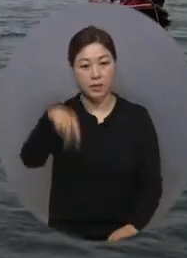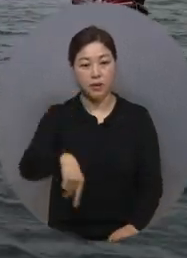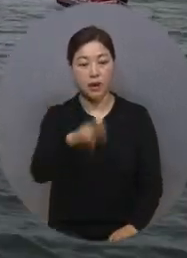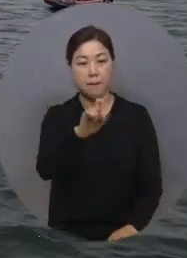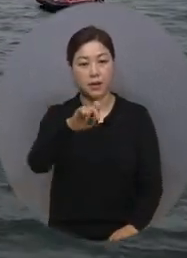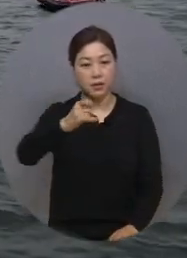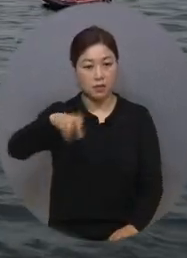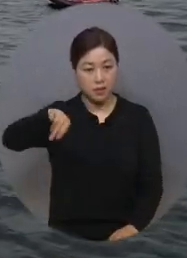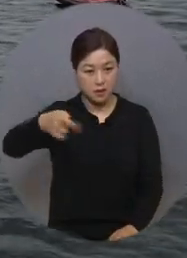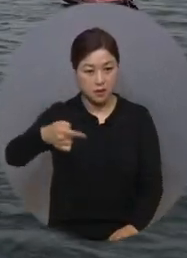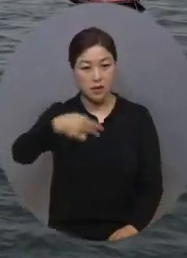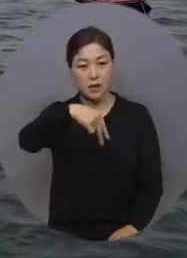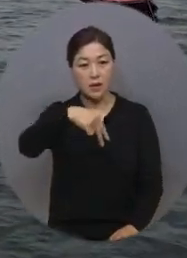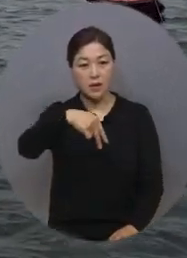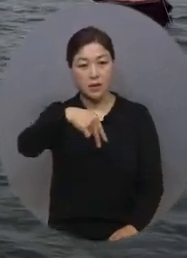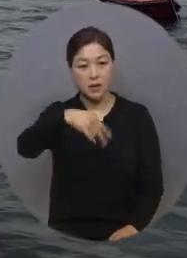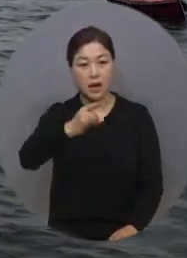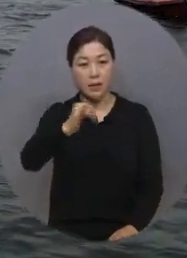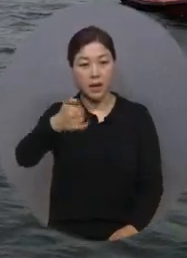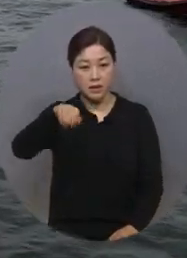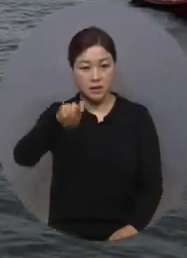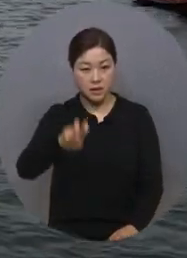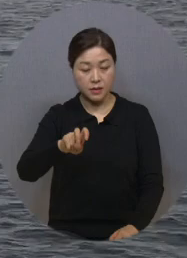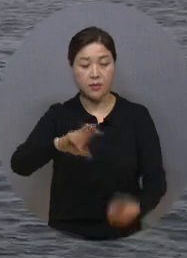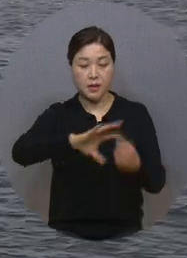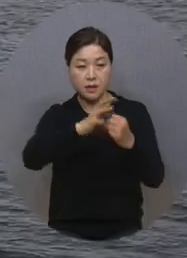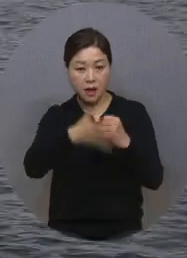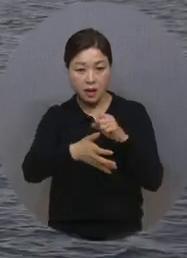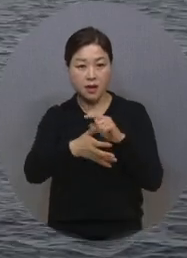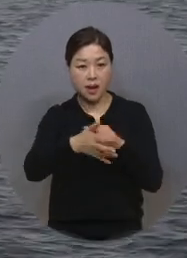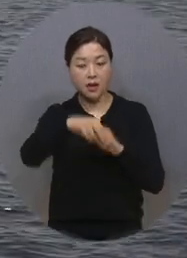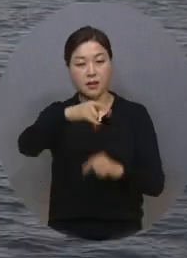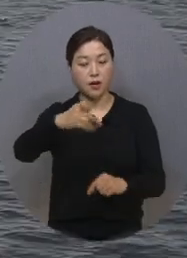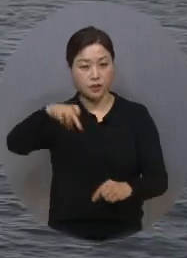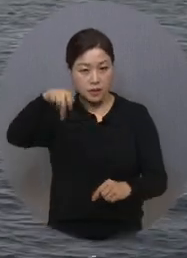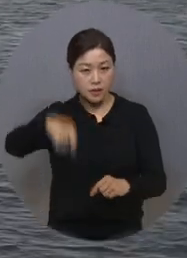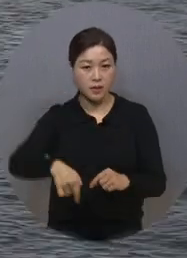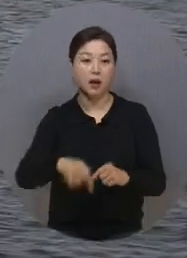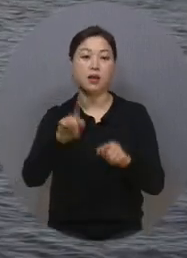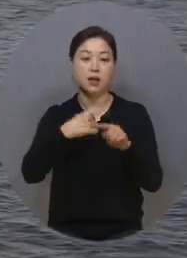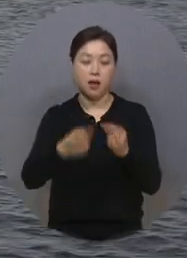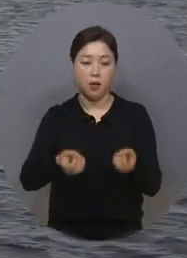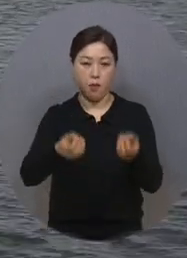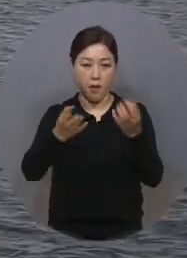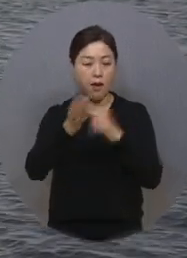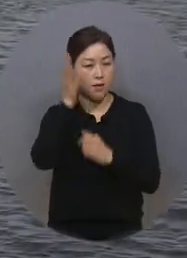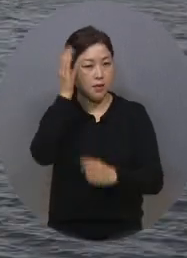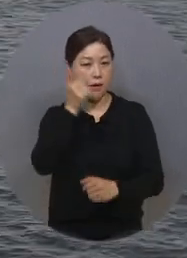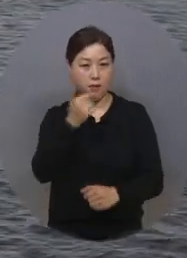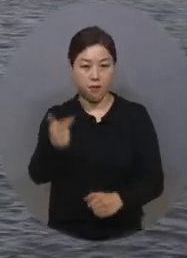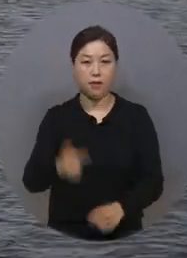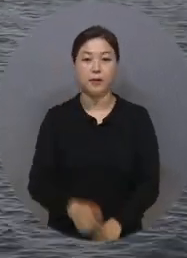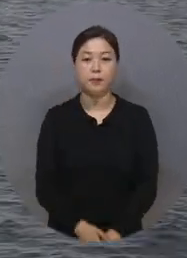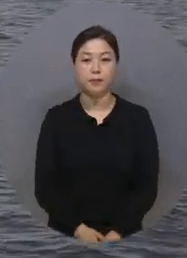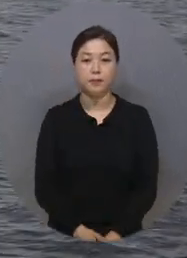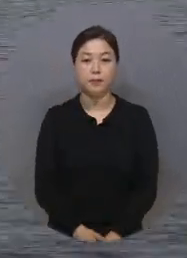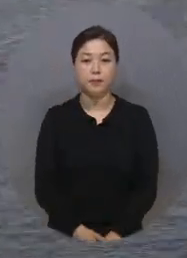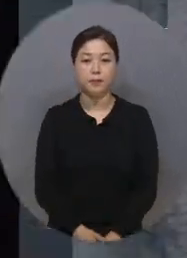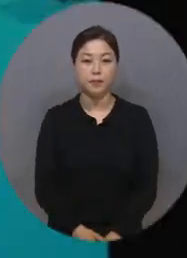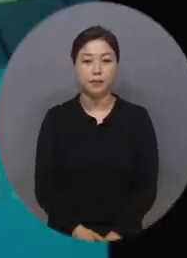대회와 새만금 세계 스카우트 잼버리에 대한 기대를 한껏 높이고 있습니다. 복지TV 전북방송 김영재입니다.